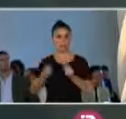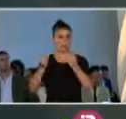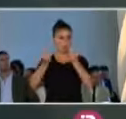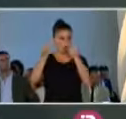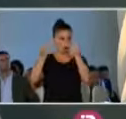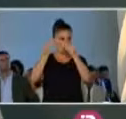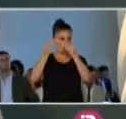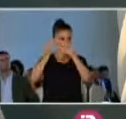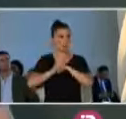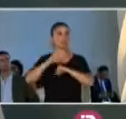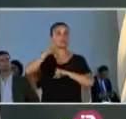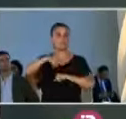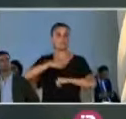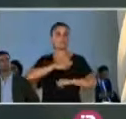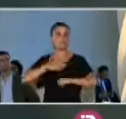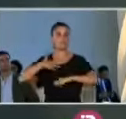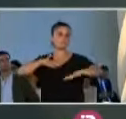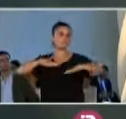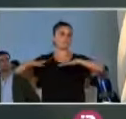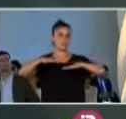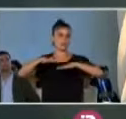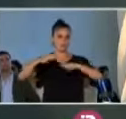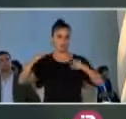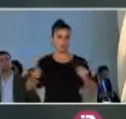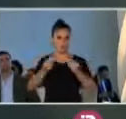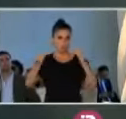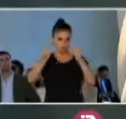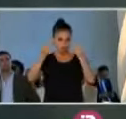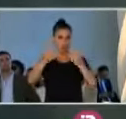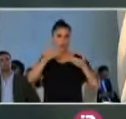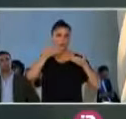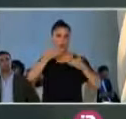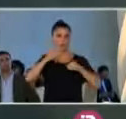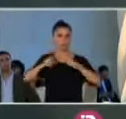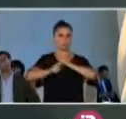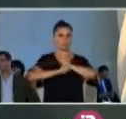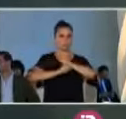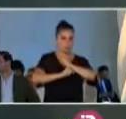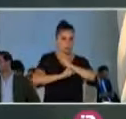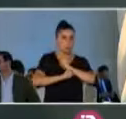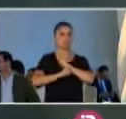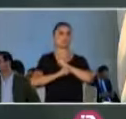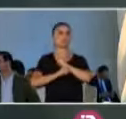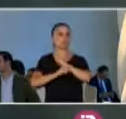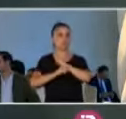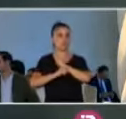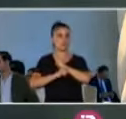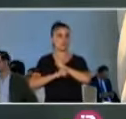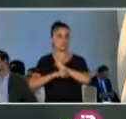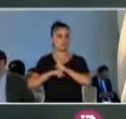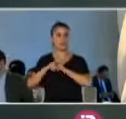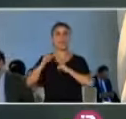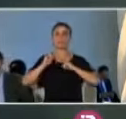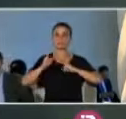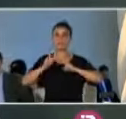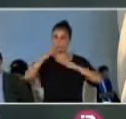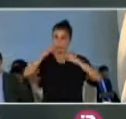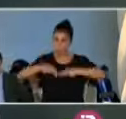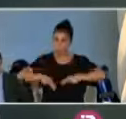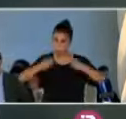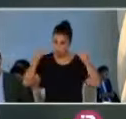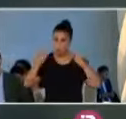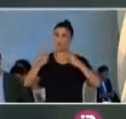l'habitatge i a la mobilitat i ho farem amb nous instruments que ens facilitin més llars a preus assequibles, amb més transport públic i amb